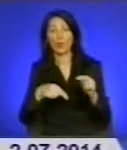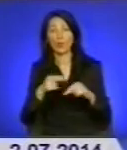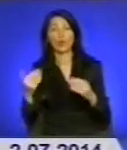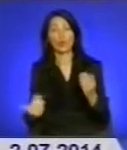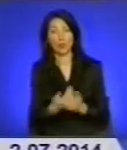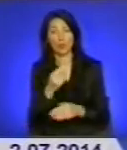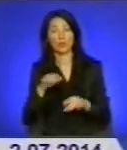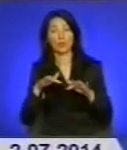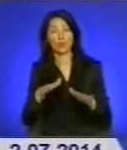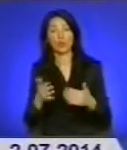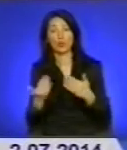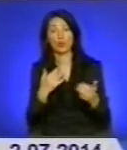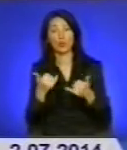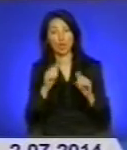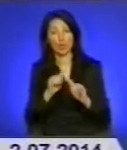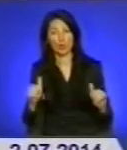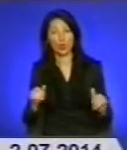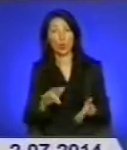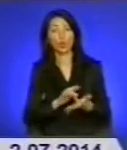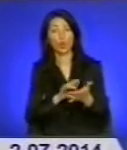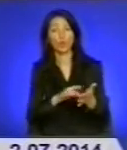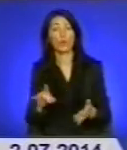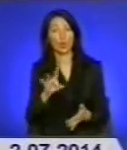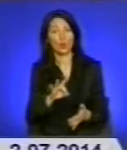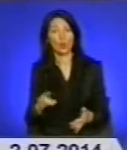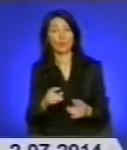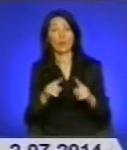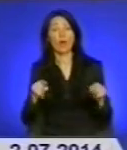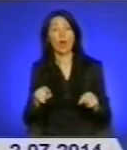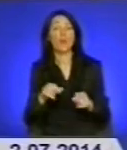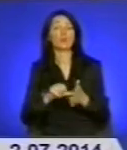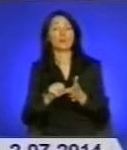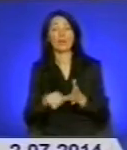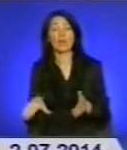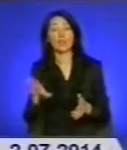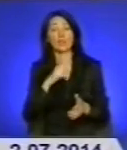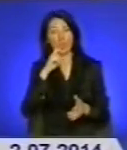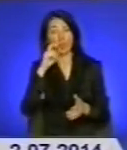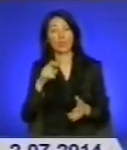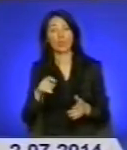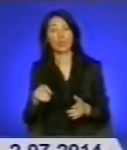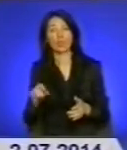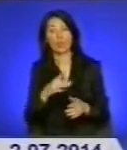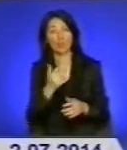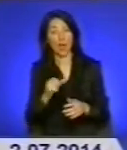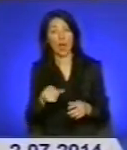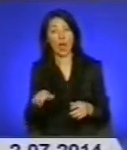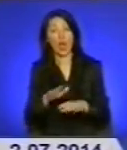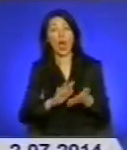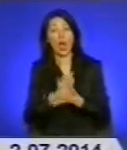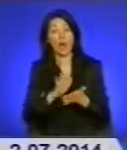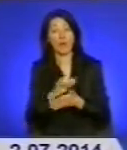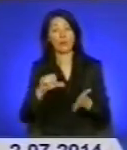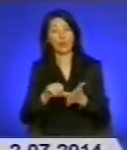розвитку туризму в регіоні У рамках заходу представники міжнародних Всеукраїнських та регіональних масмедіа відвідують туристичні об'єкти